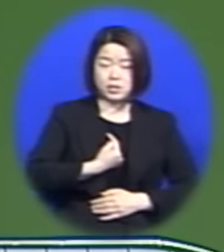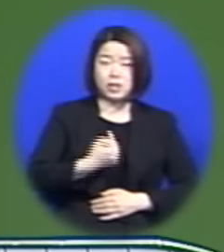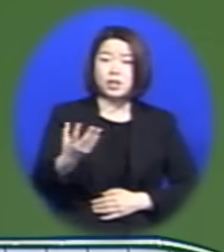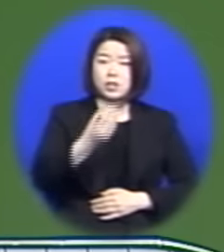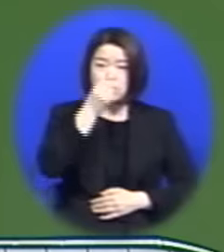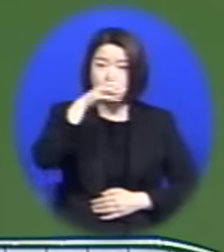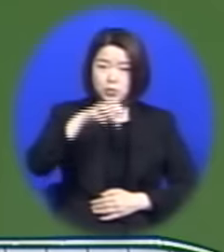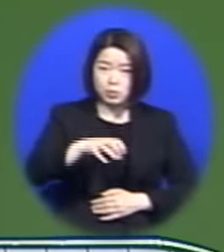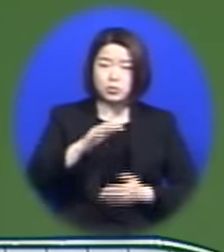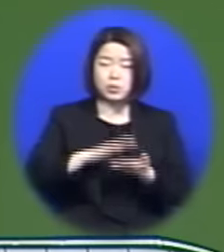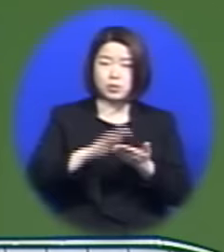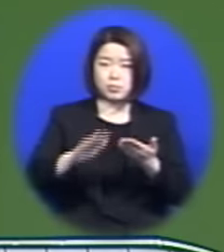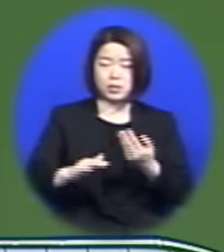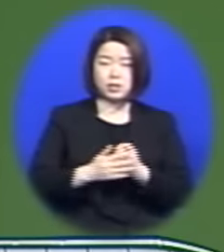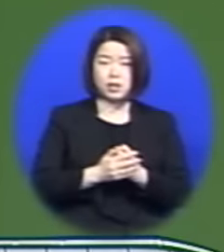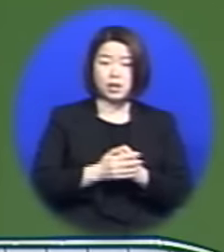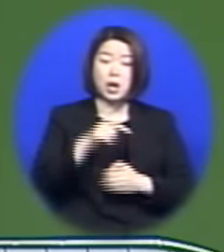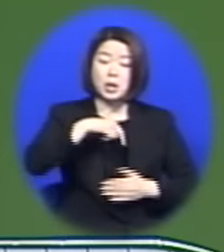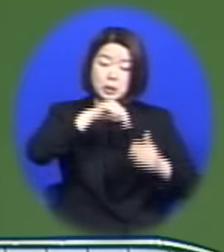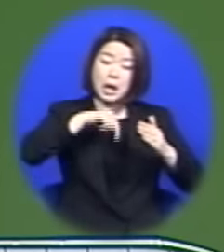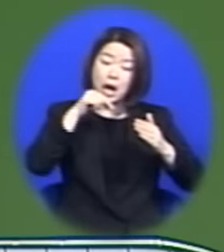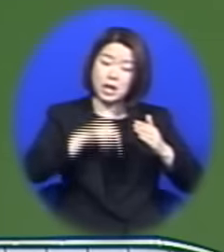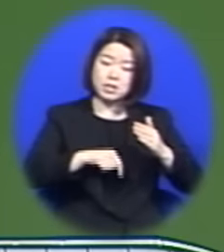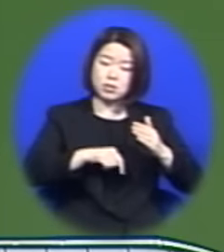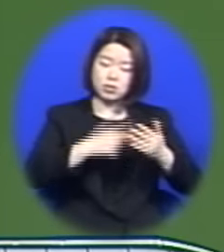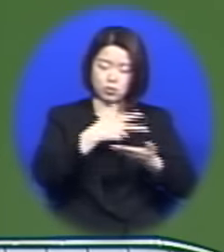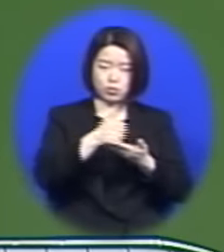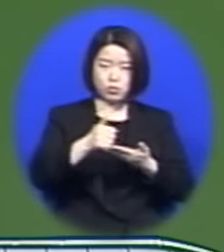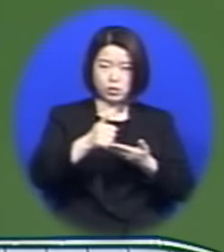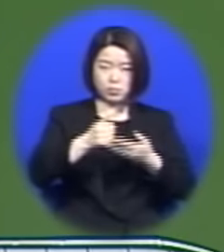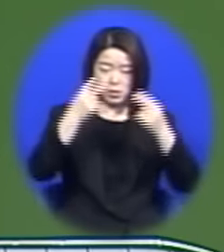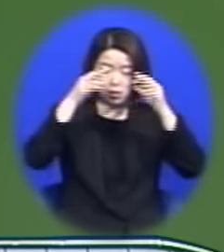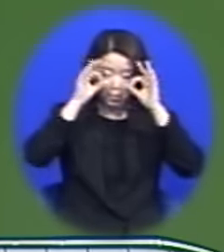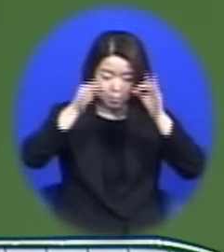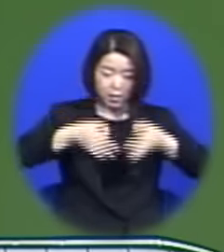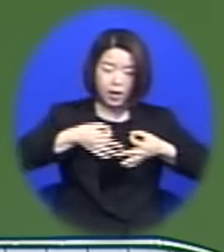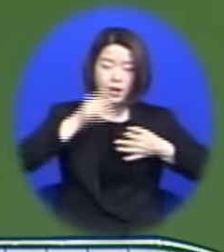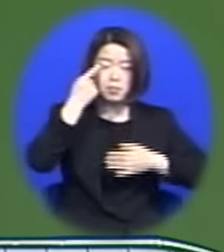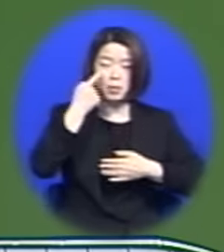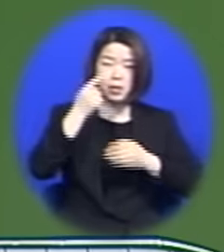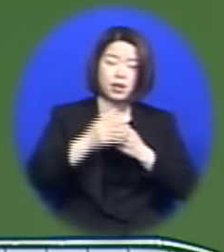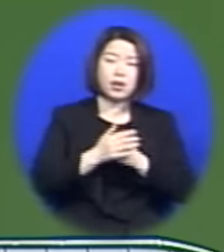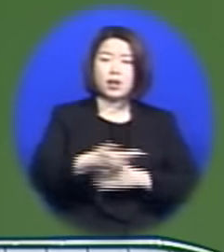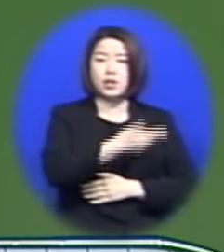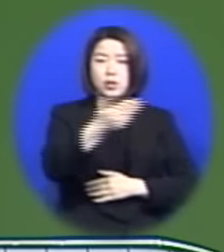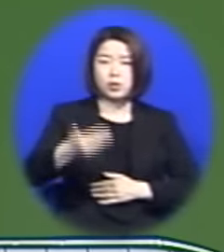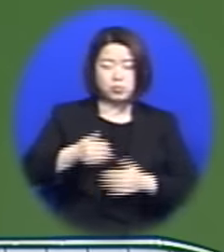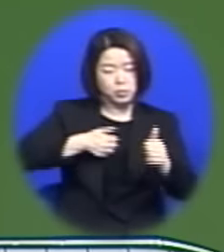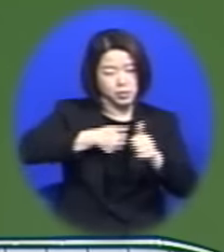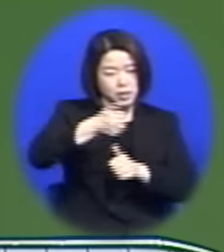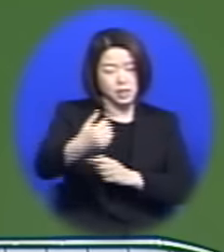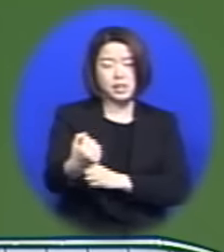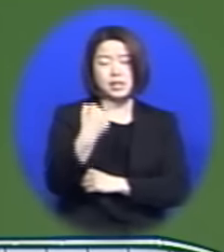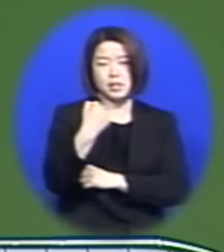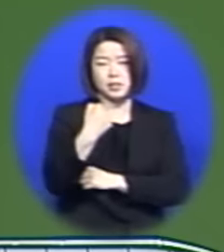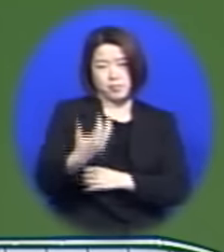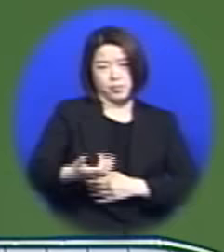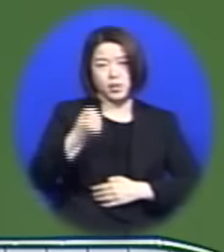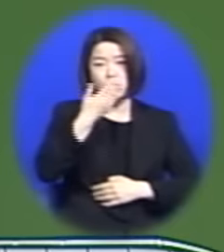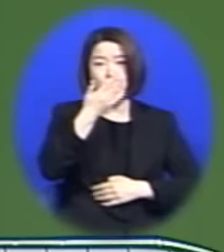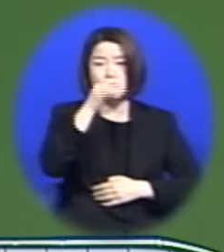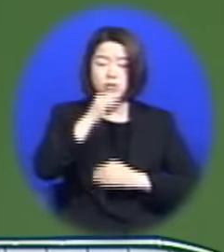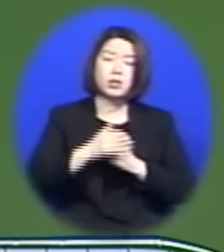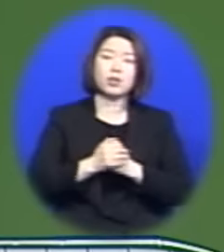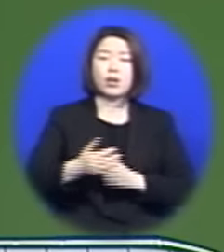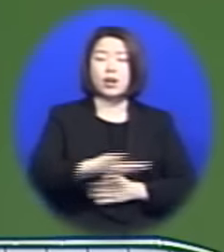성소에 거기서 주님을 바라보세요 그러면 여러분도이 힘을 얻으 수 있어요 주님은